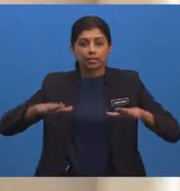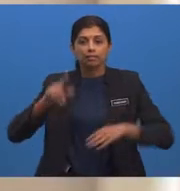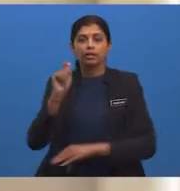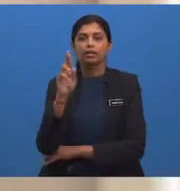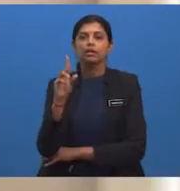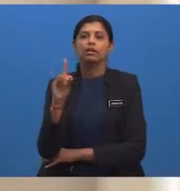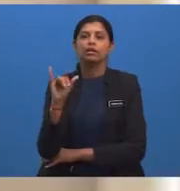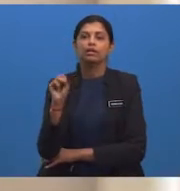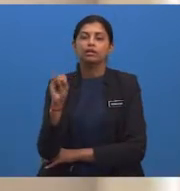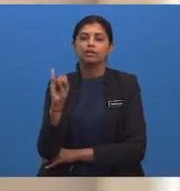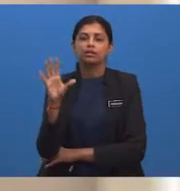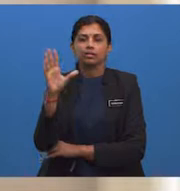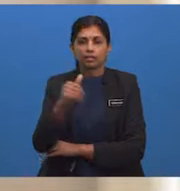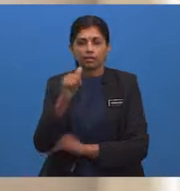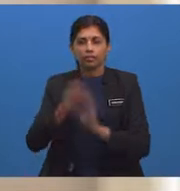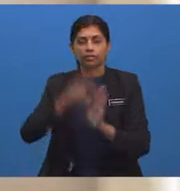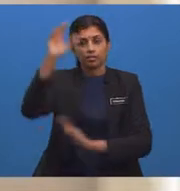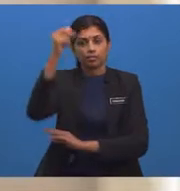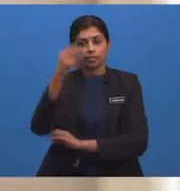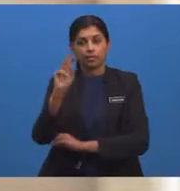tradisi dan pencapaian moden.